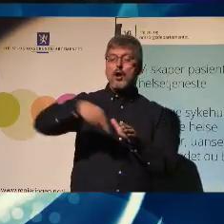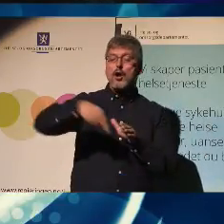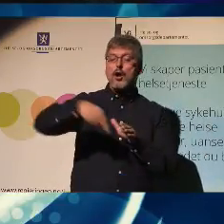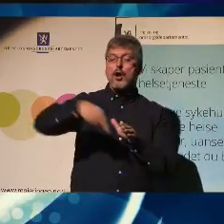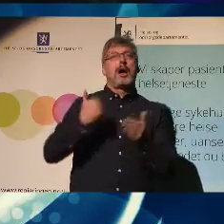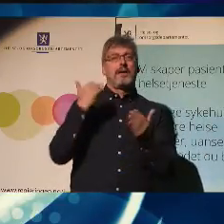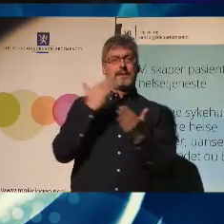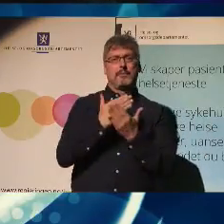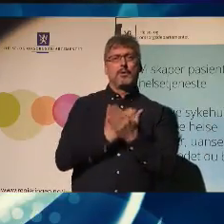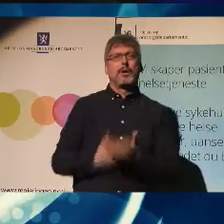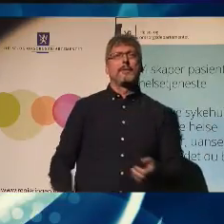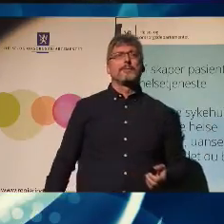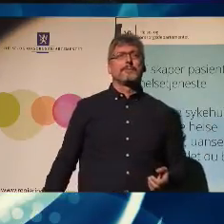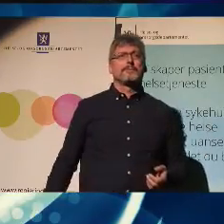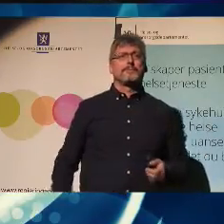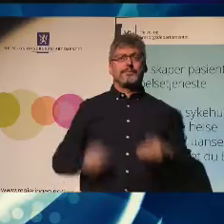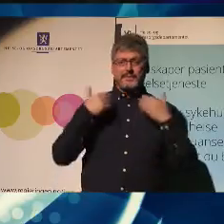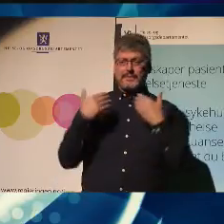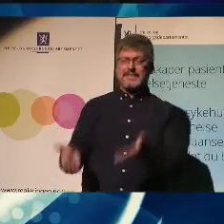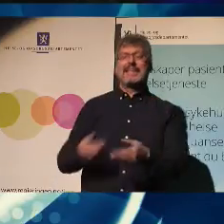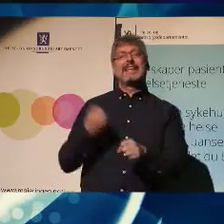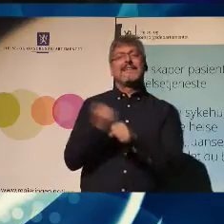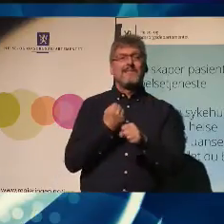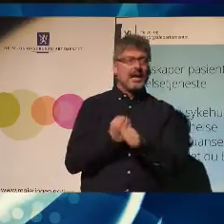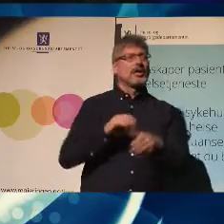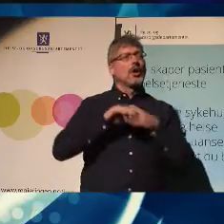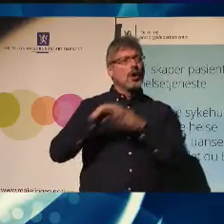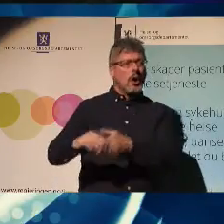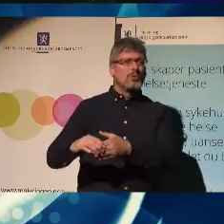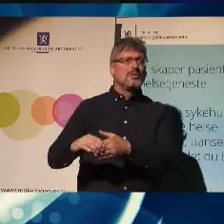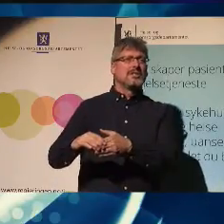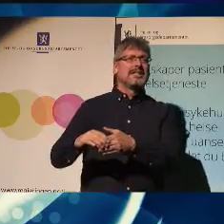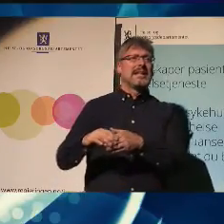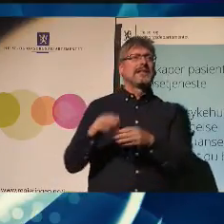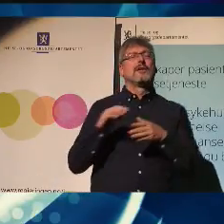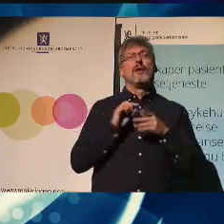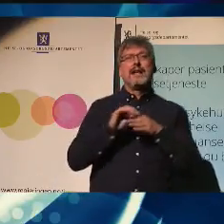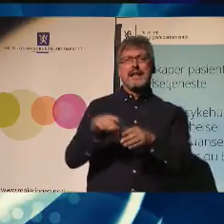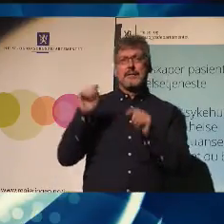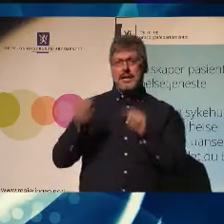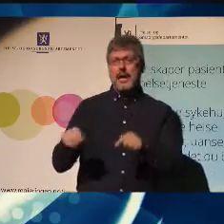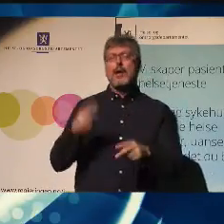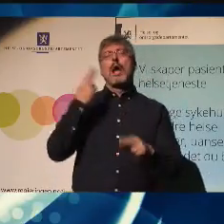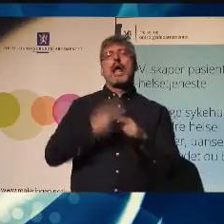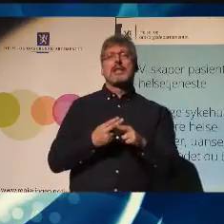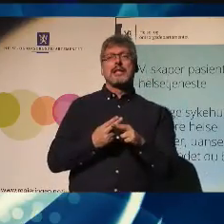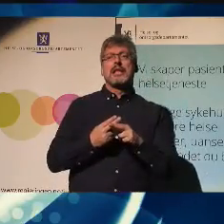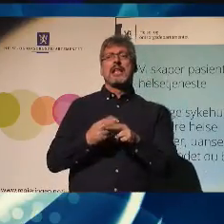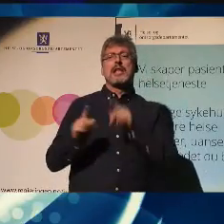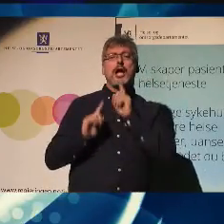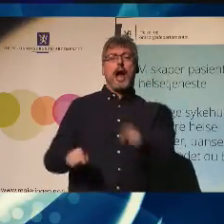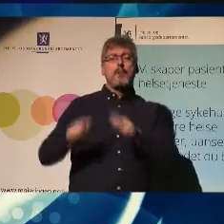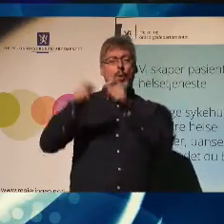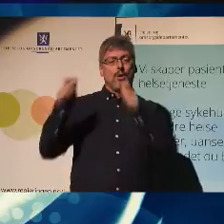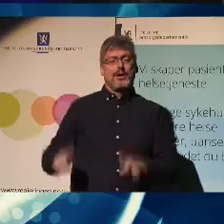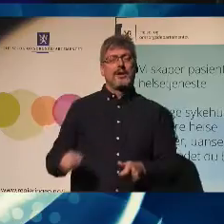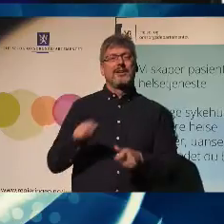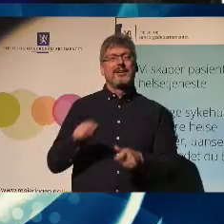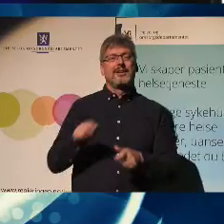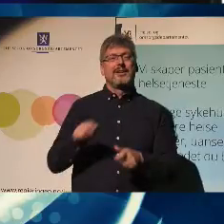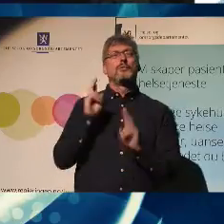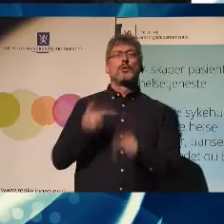programmet. Og vi gir de verktøy til det, vi gir de coaching på det, gir de veiledning på det, og den endelige rapporten, den bruker vi jo selvfølgelig til å lære